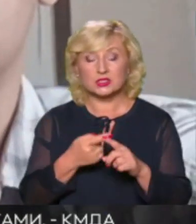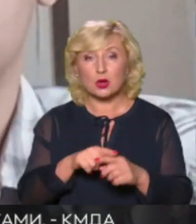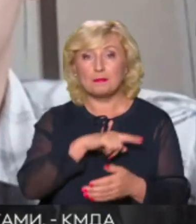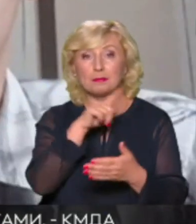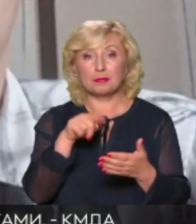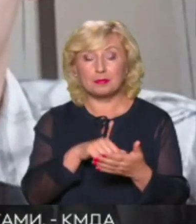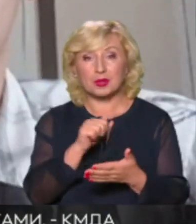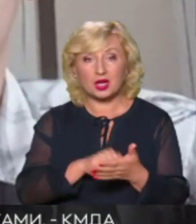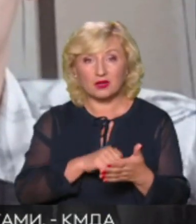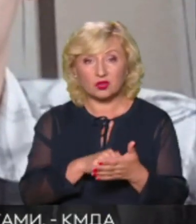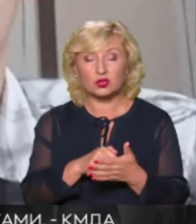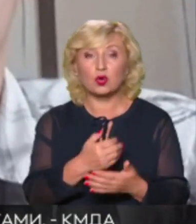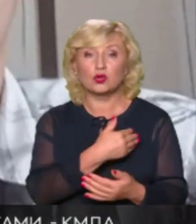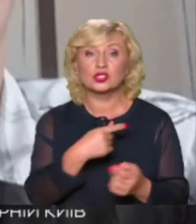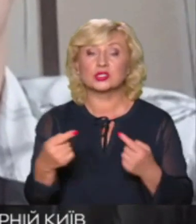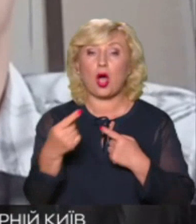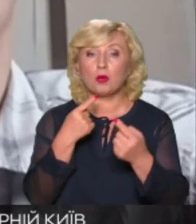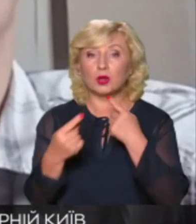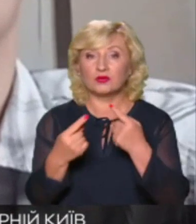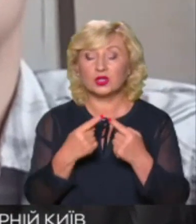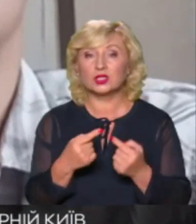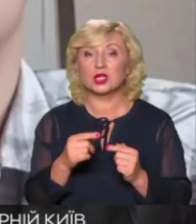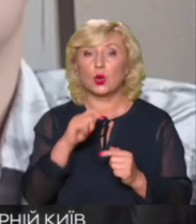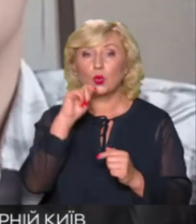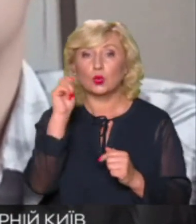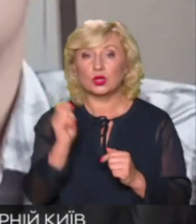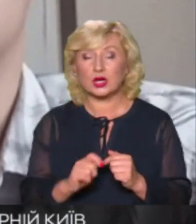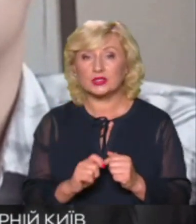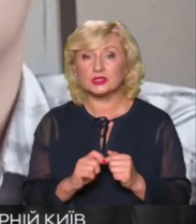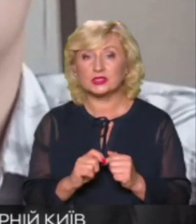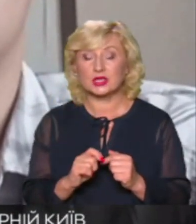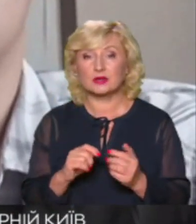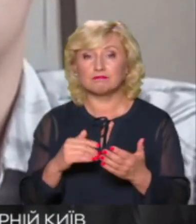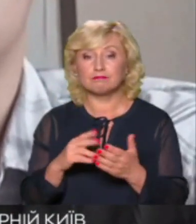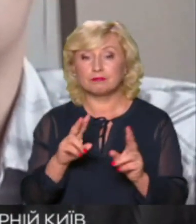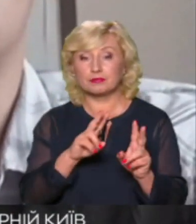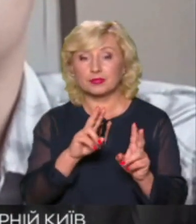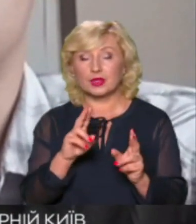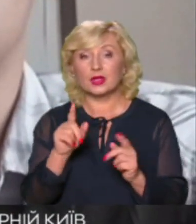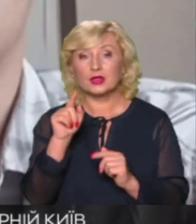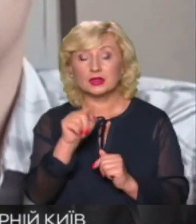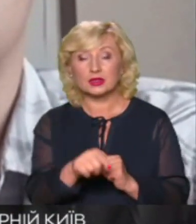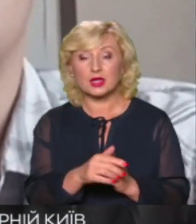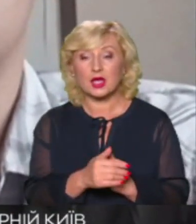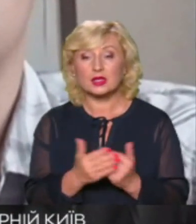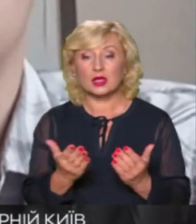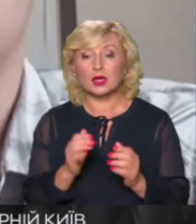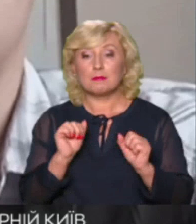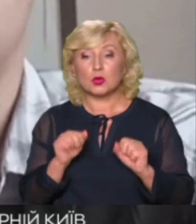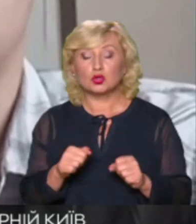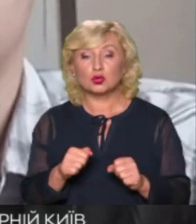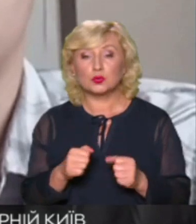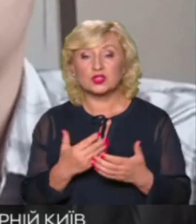приводу. Дійсно, хочеться обговорити сьогодні саме український контекст, точніше, те, які можуть бути